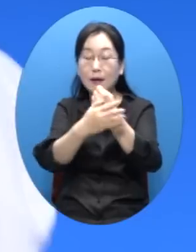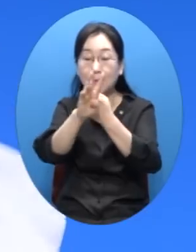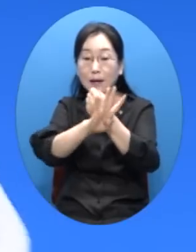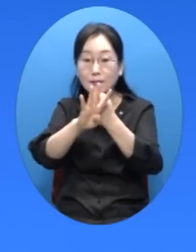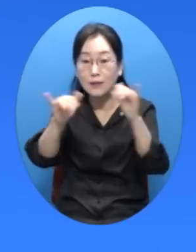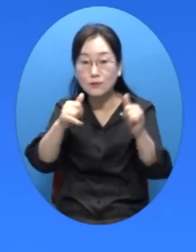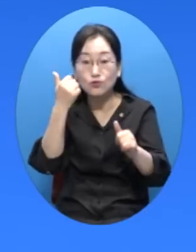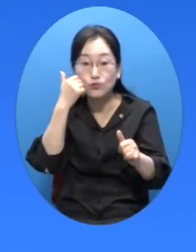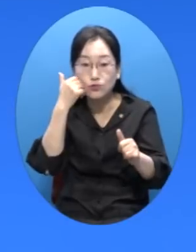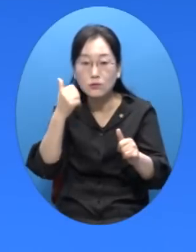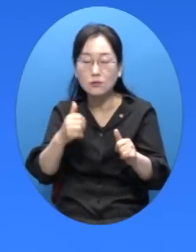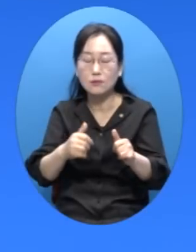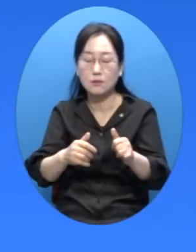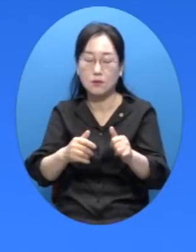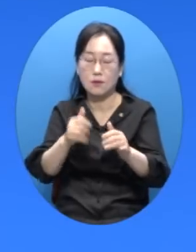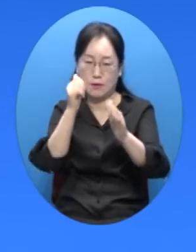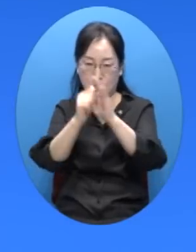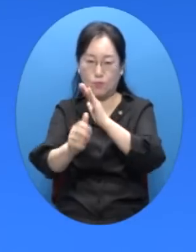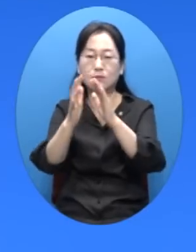사람들입니다. 그러니까